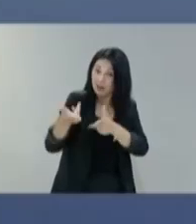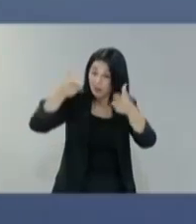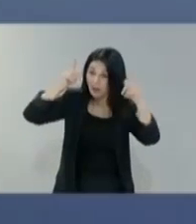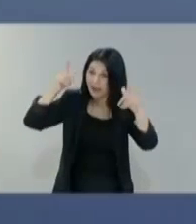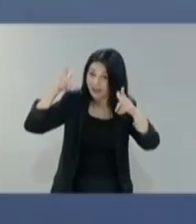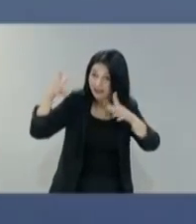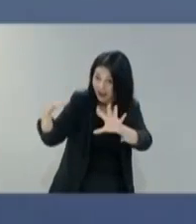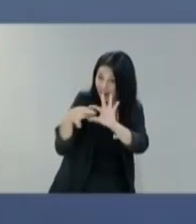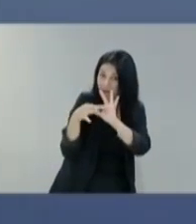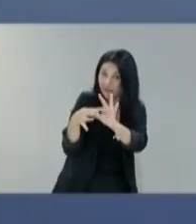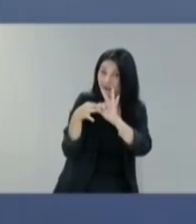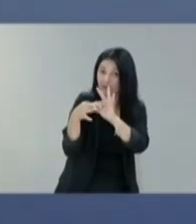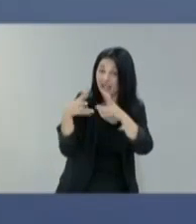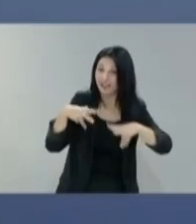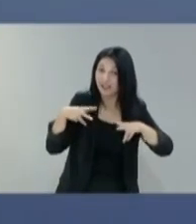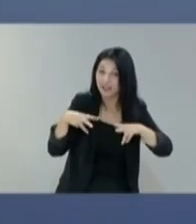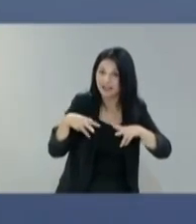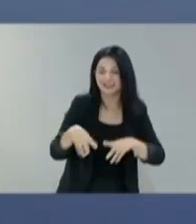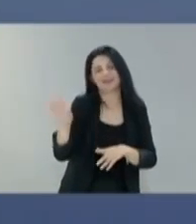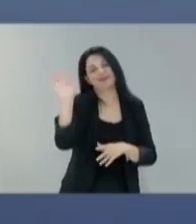Μια χαρά είστε εκεί. Οπότε σας ακούμε.